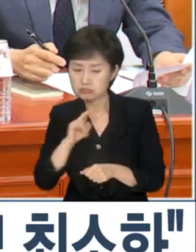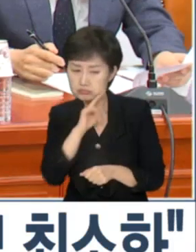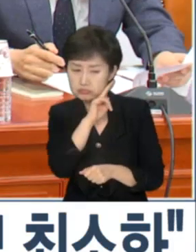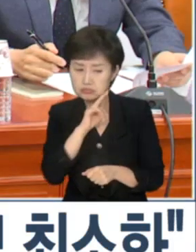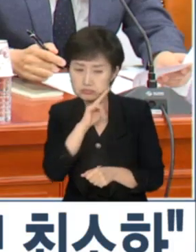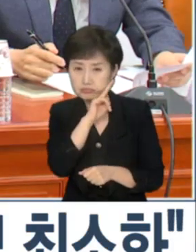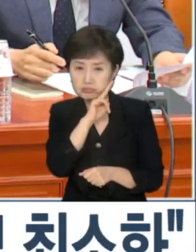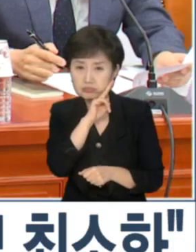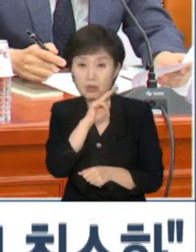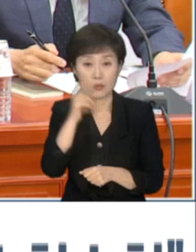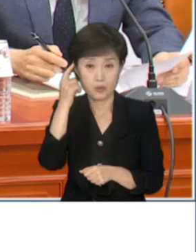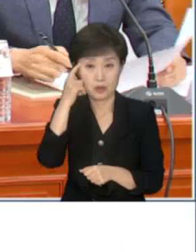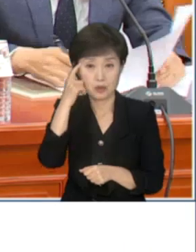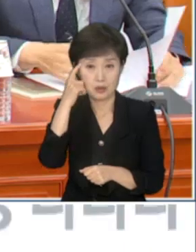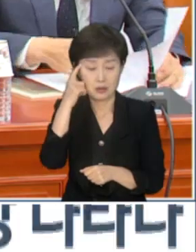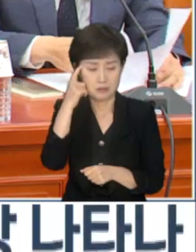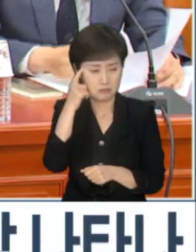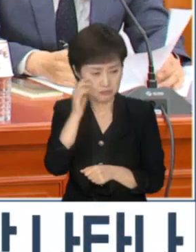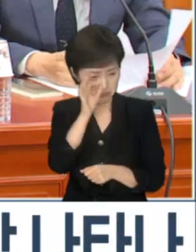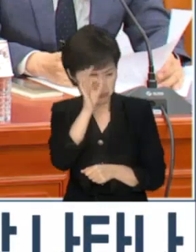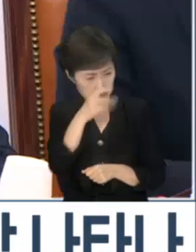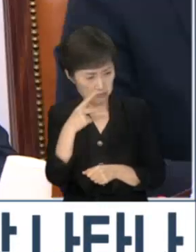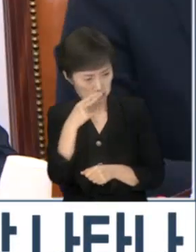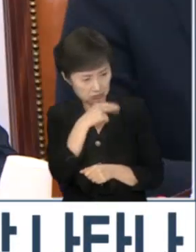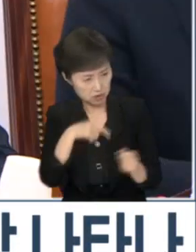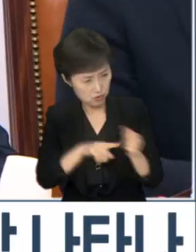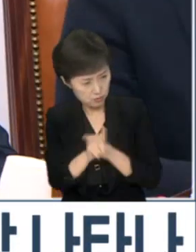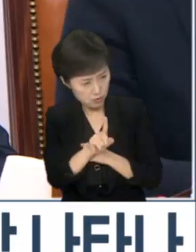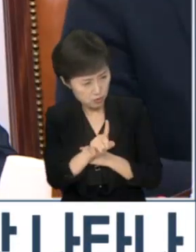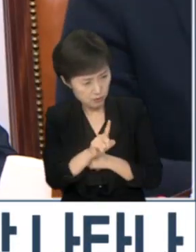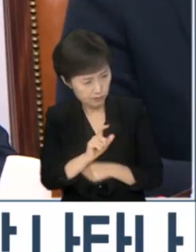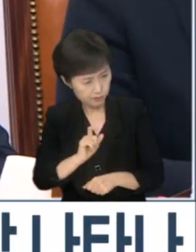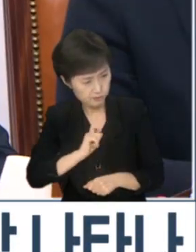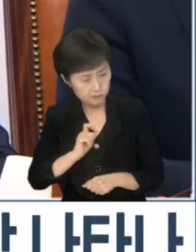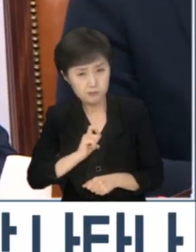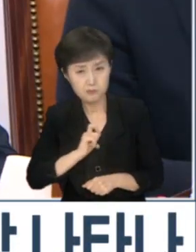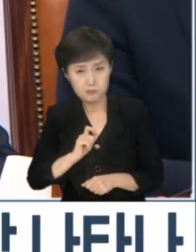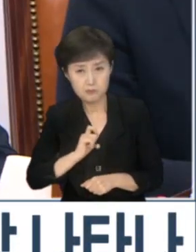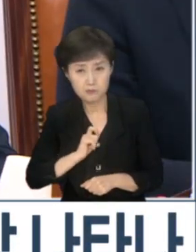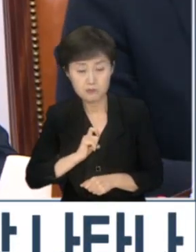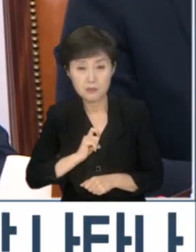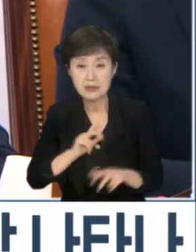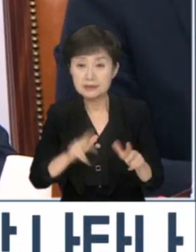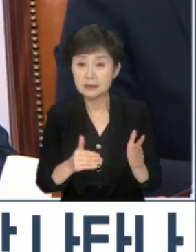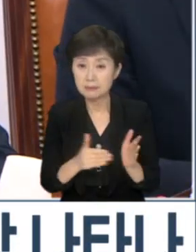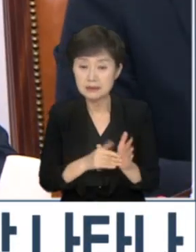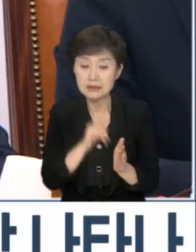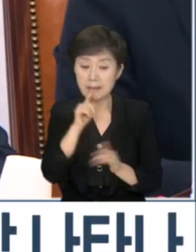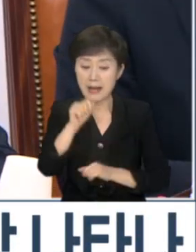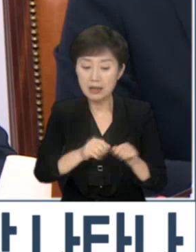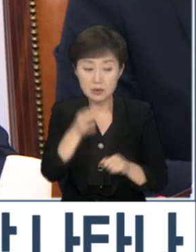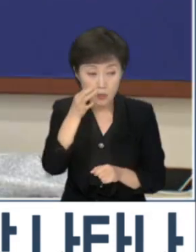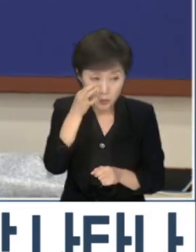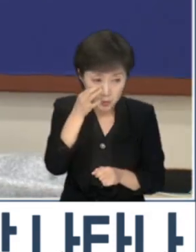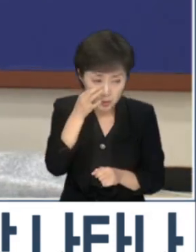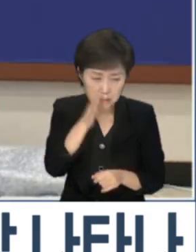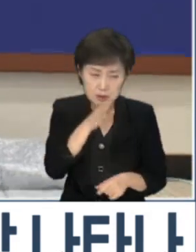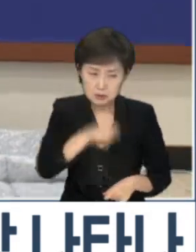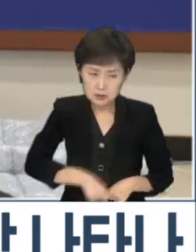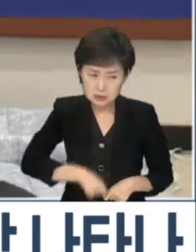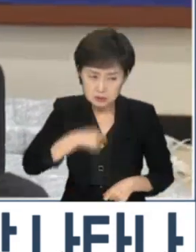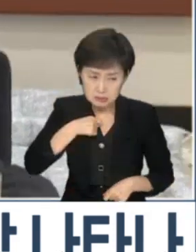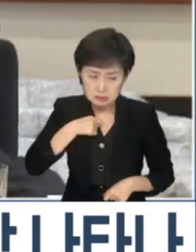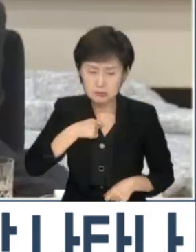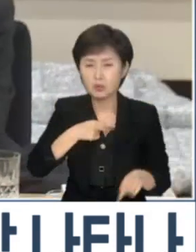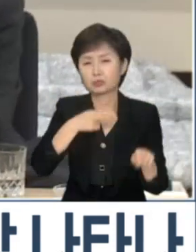이유는 진정성의에 문제가 있기 때문입니다 이재민 대표의 그동안의 언행을 봤을 때 단식의 진정성에에